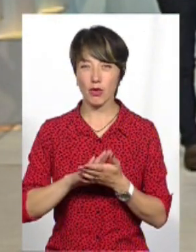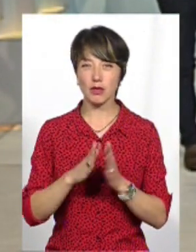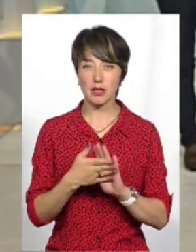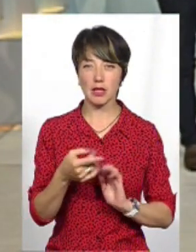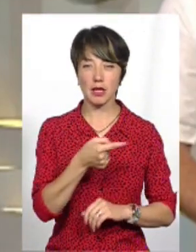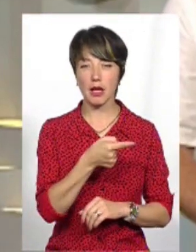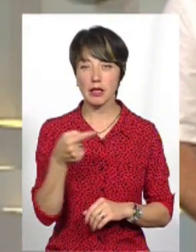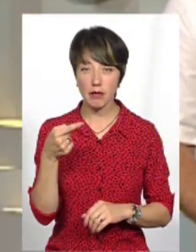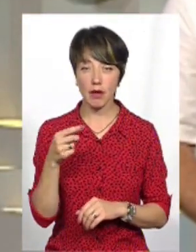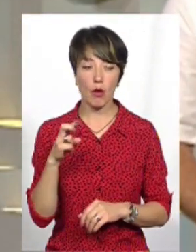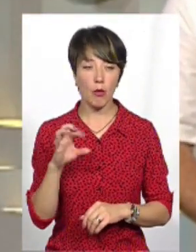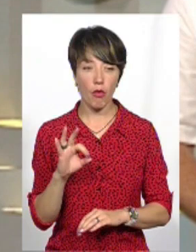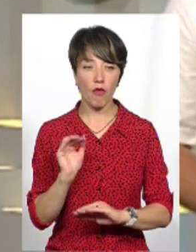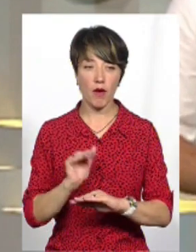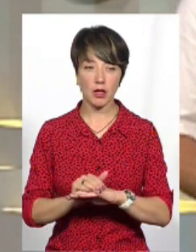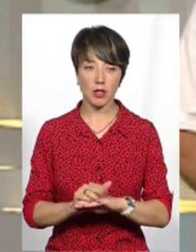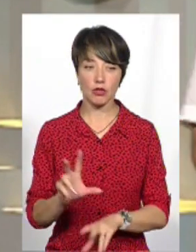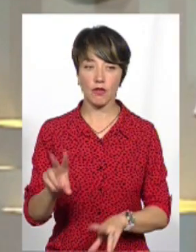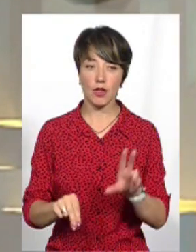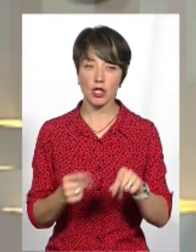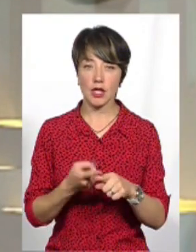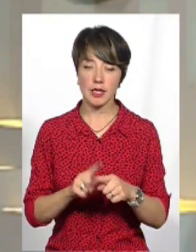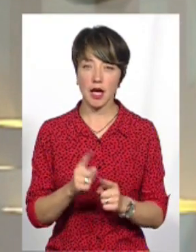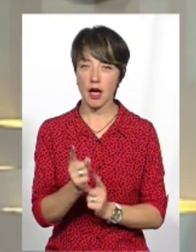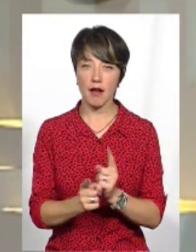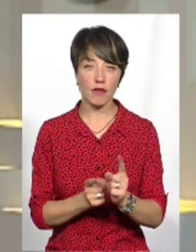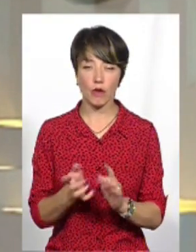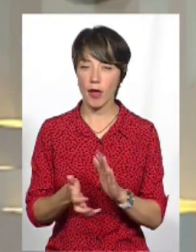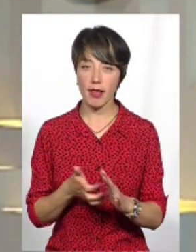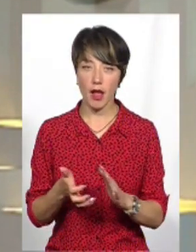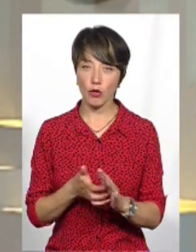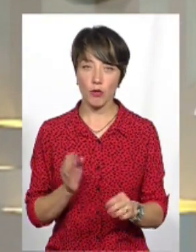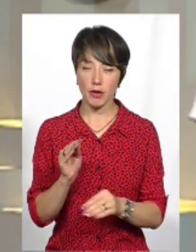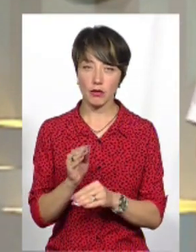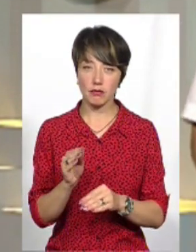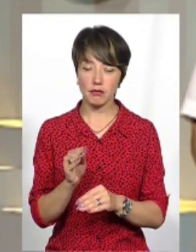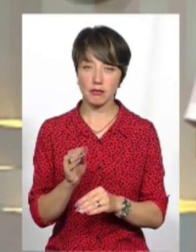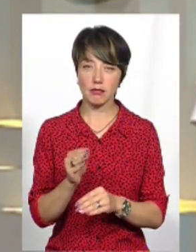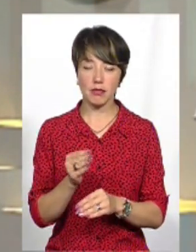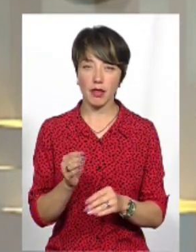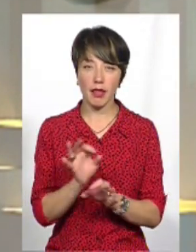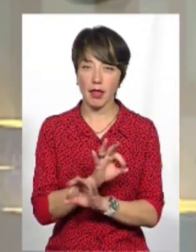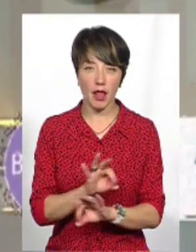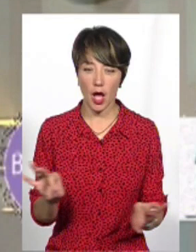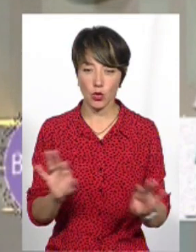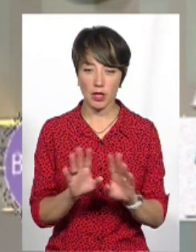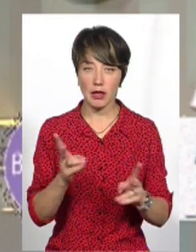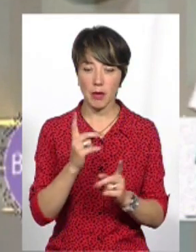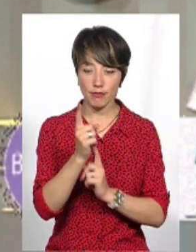тому що фактично сьогодні я вважаю, ця реформа недопрацьована, її треба переглядати і